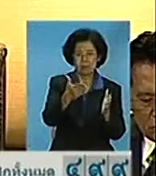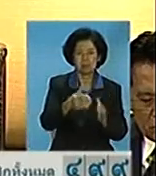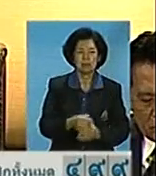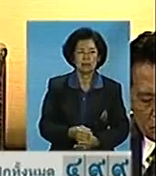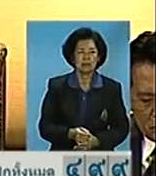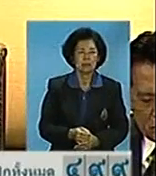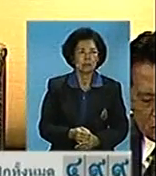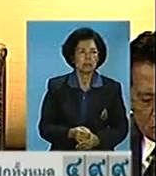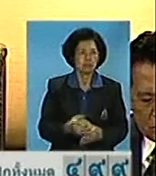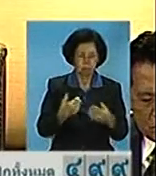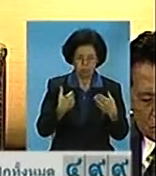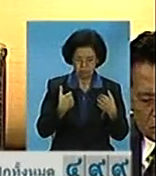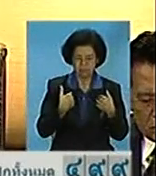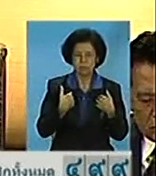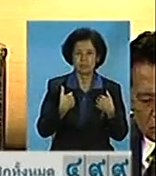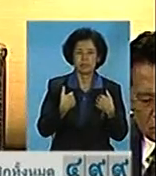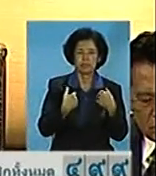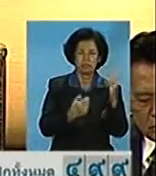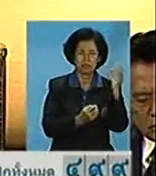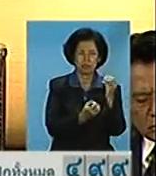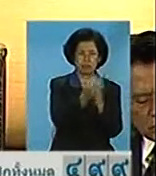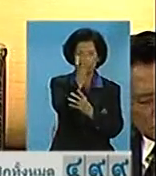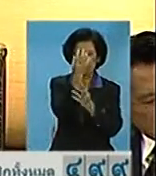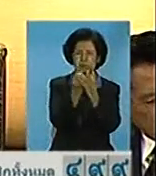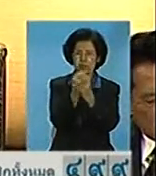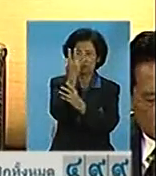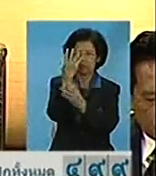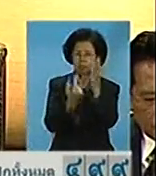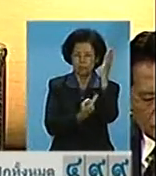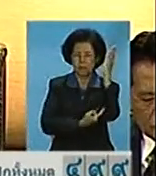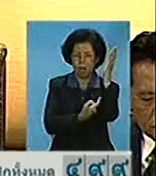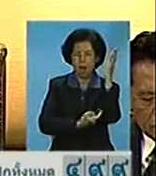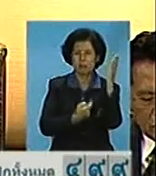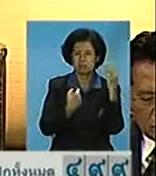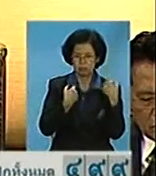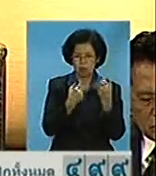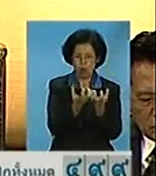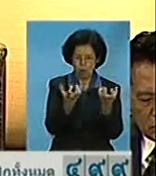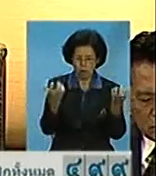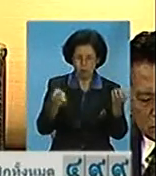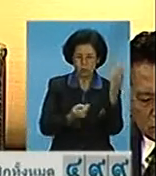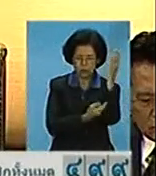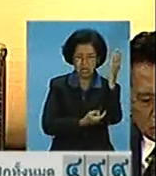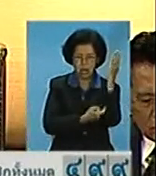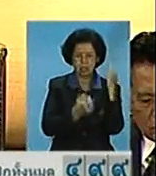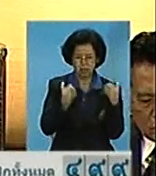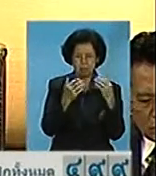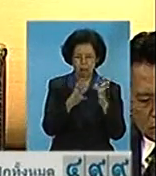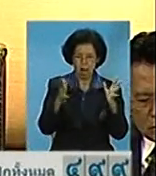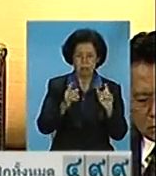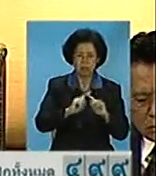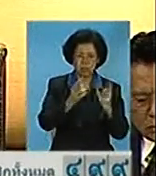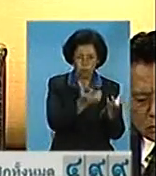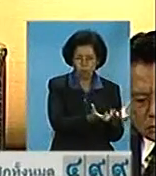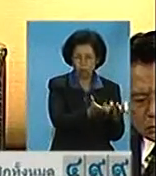ทั้งที่เรามีต้นยางเยอะเรามีผลิตภัณฑ์ยางเยอะเรามียางแผ่นเยอะแต่ต้องขนมาขายที่อีส